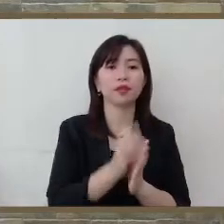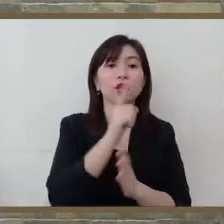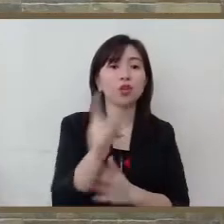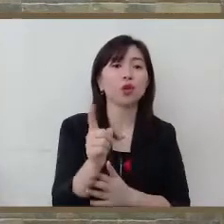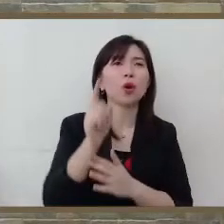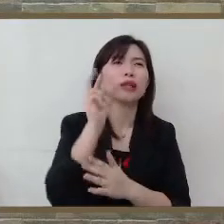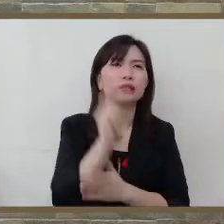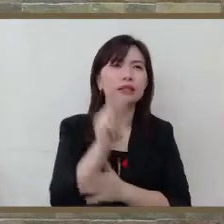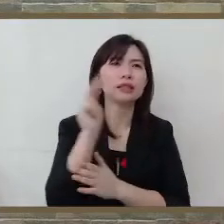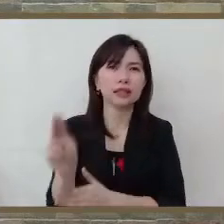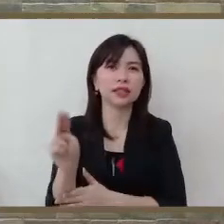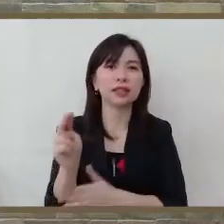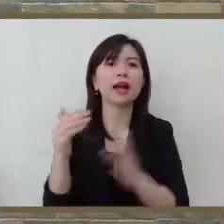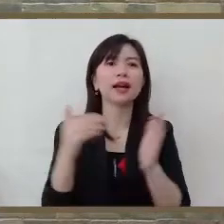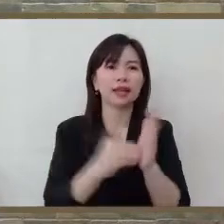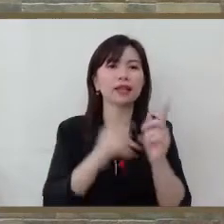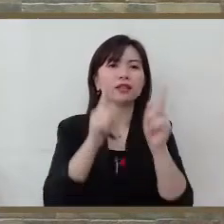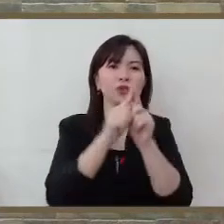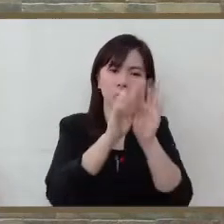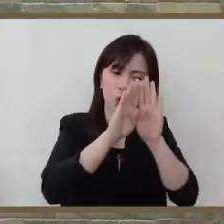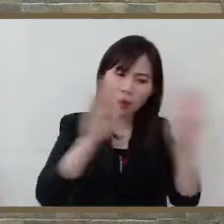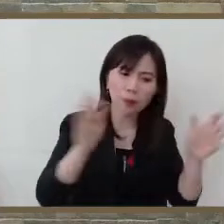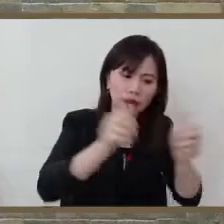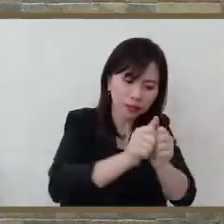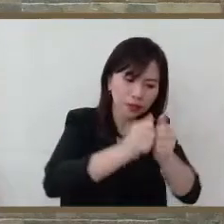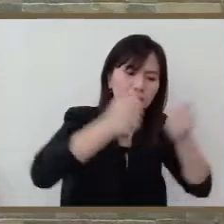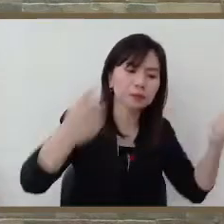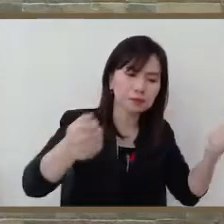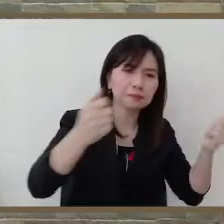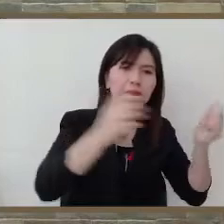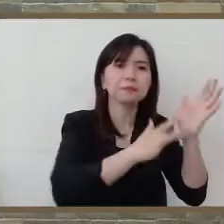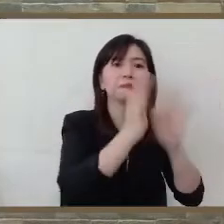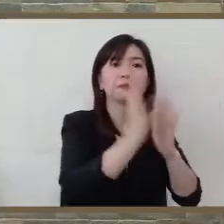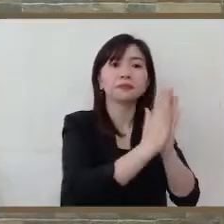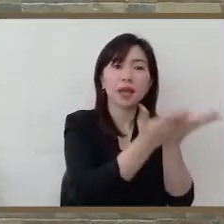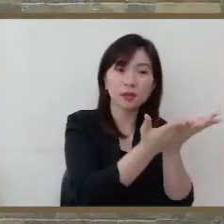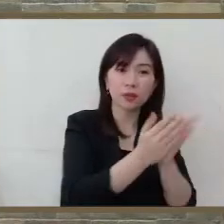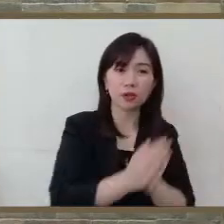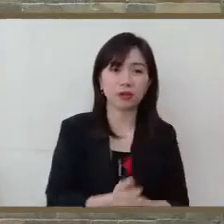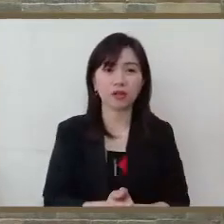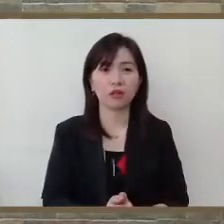to open your treasure. Dala mo nga, di mo naman binubuksan.